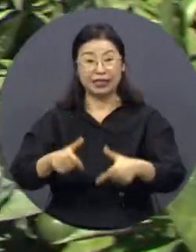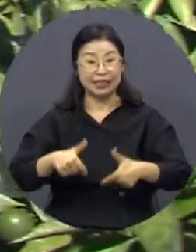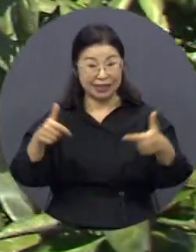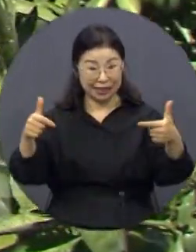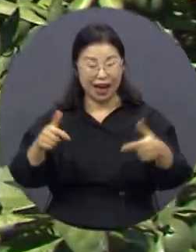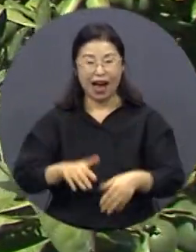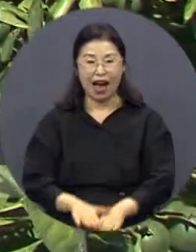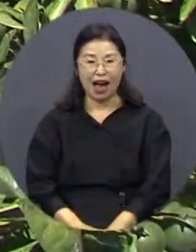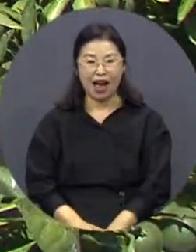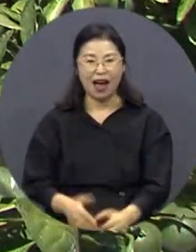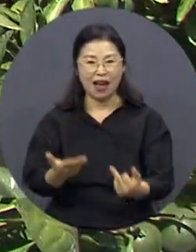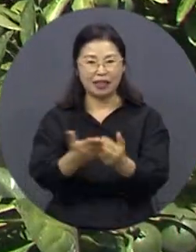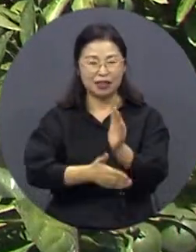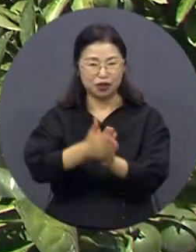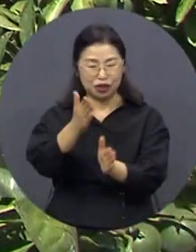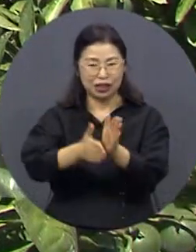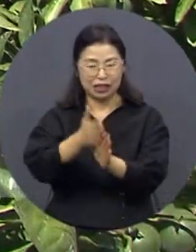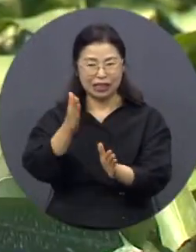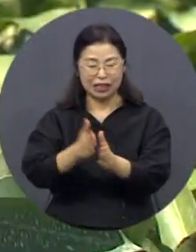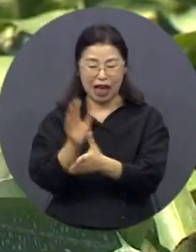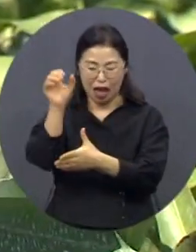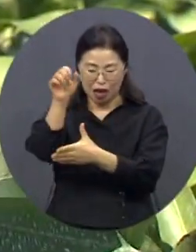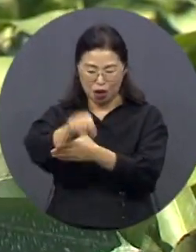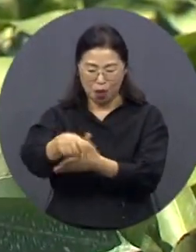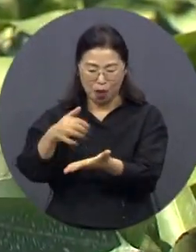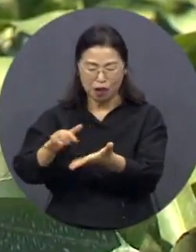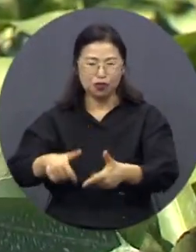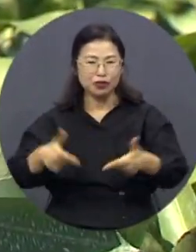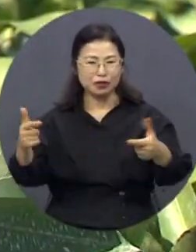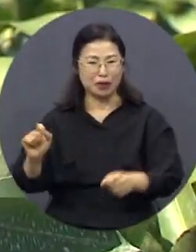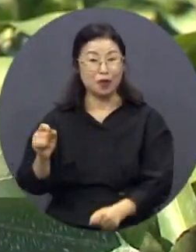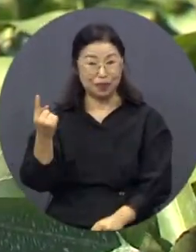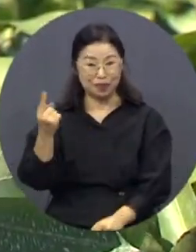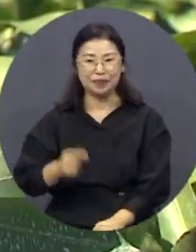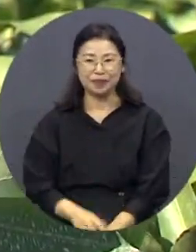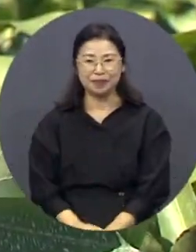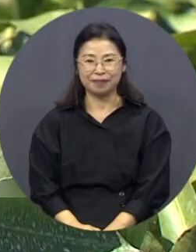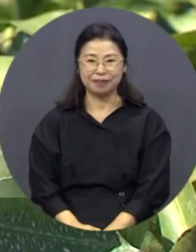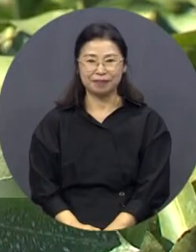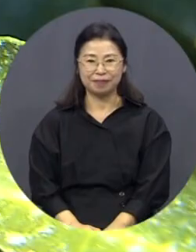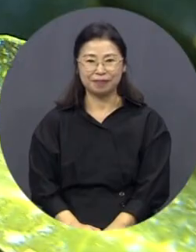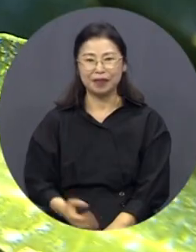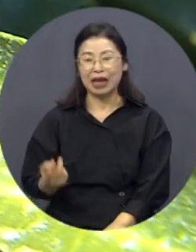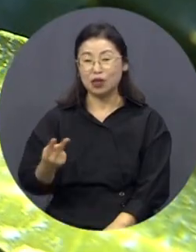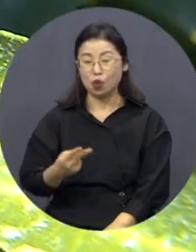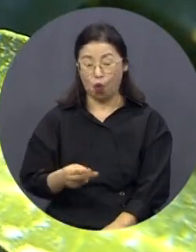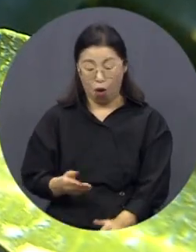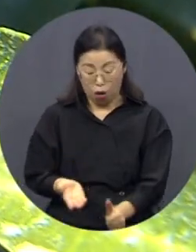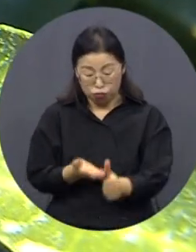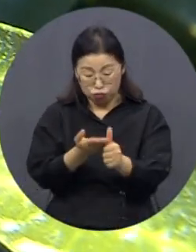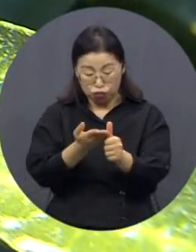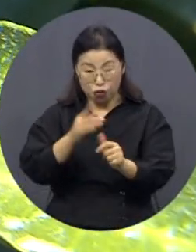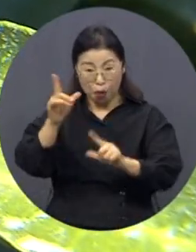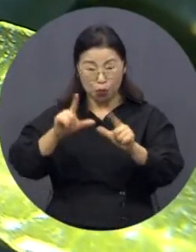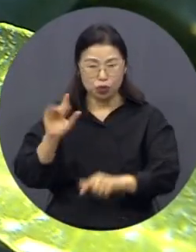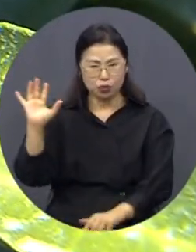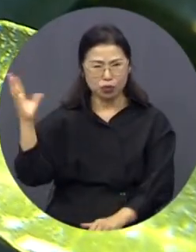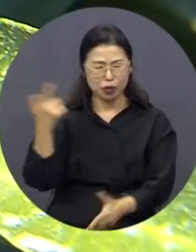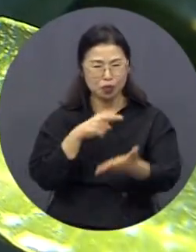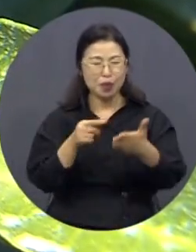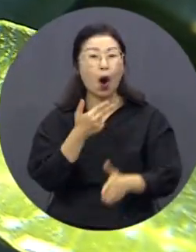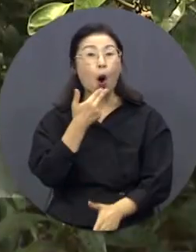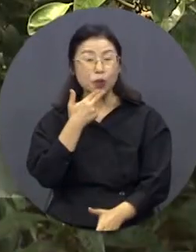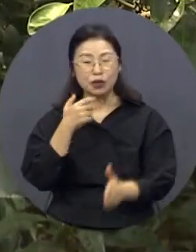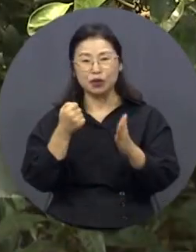증가했는데 제주시 지역의 열매이기 때문으로 분석됩니다 한편 생육 상황은 최근 태풍 피해가